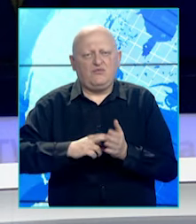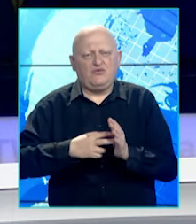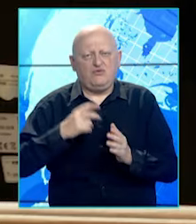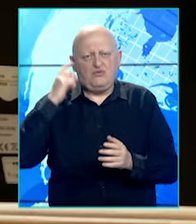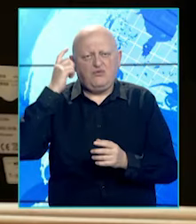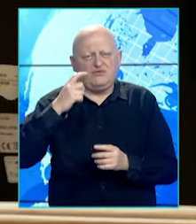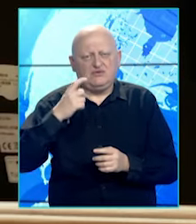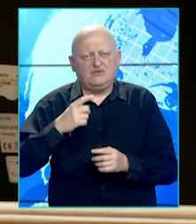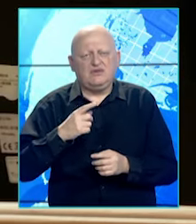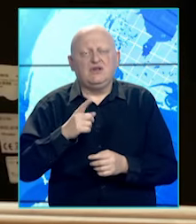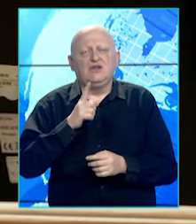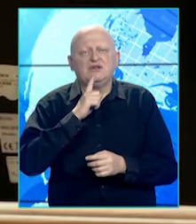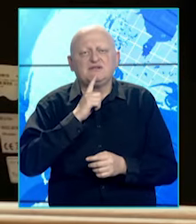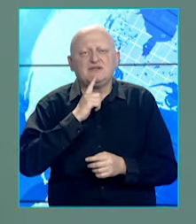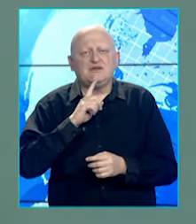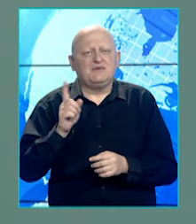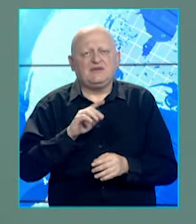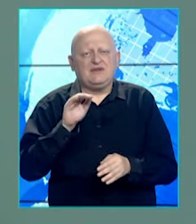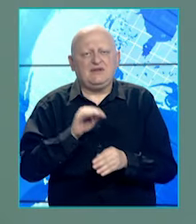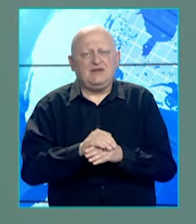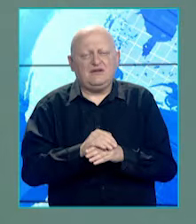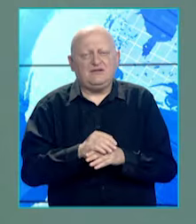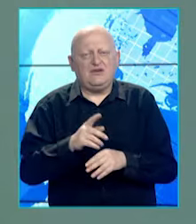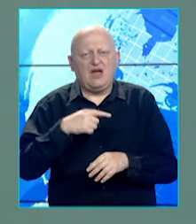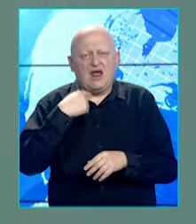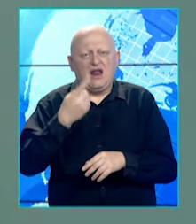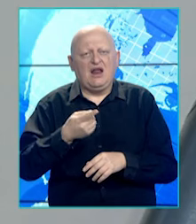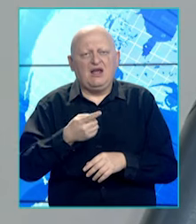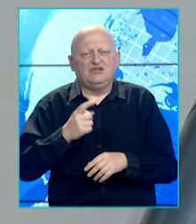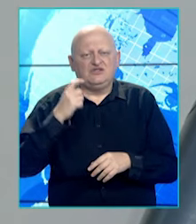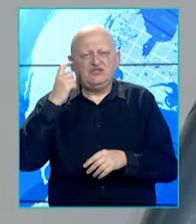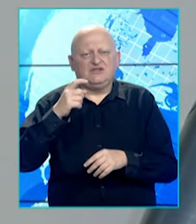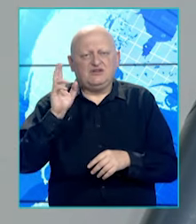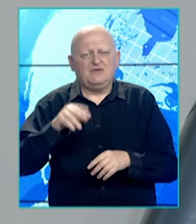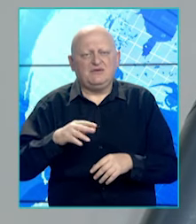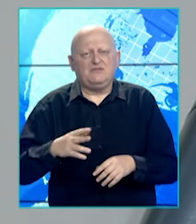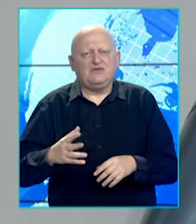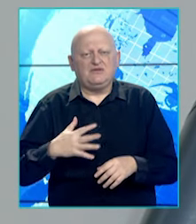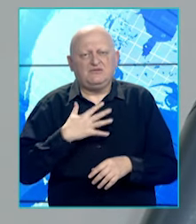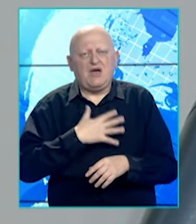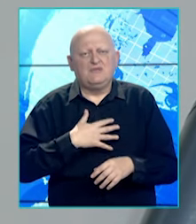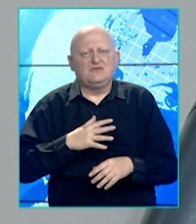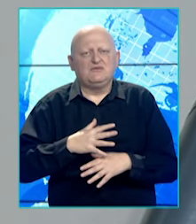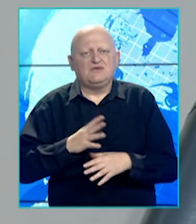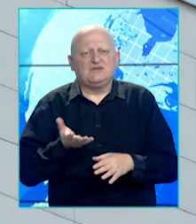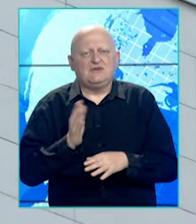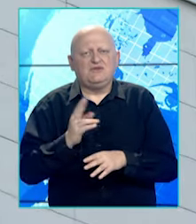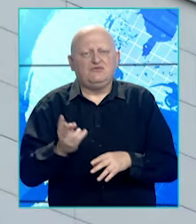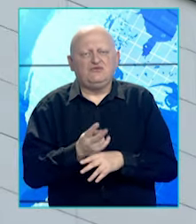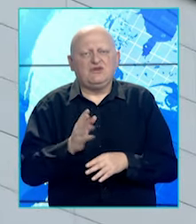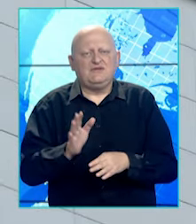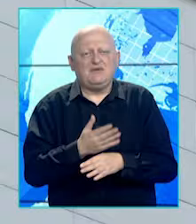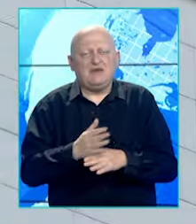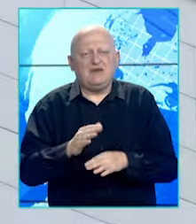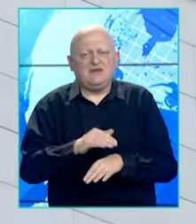kreće u formiranje nove političke partije. S kim nije htio otkriti, ali kaže da će stranka imati ambicije da bude zastupljena